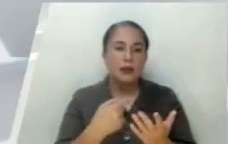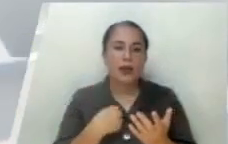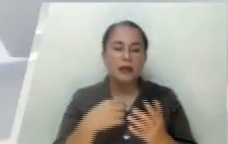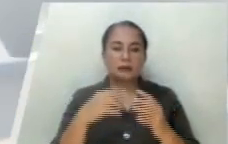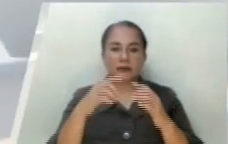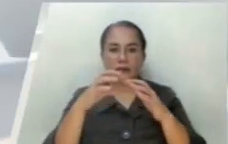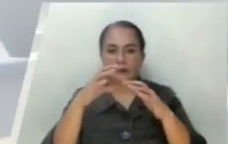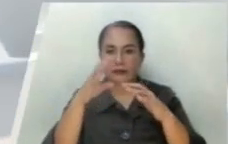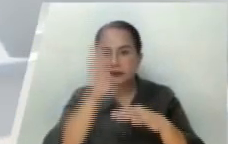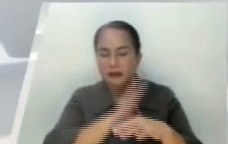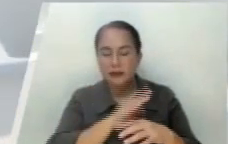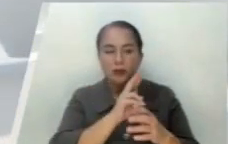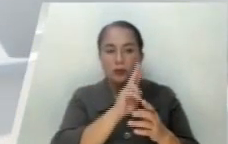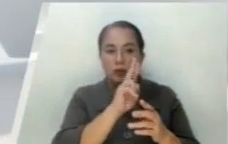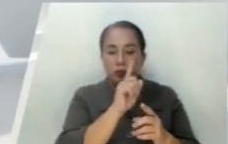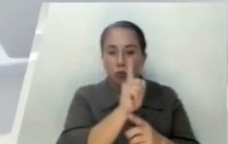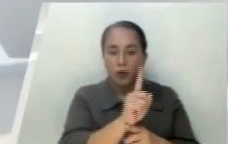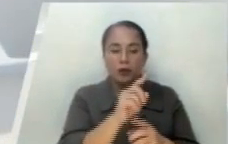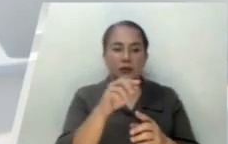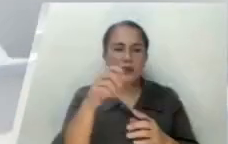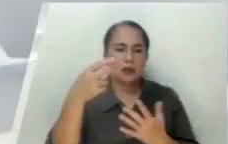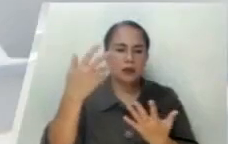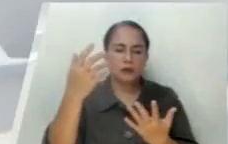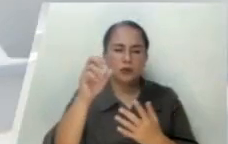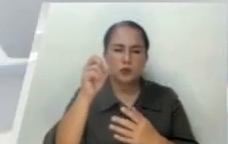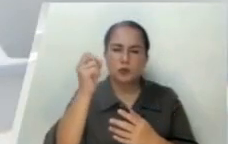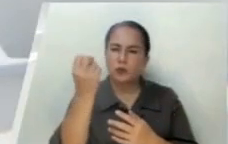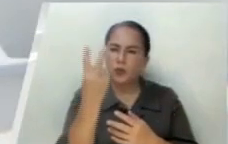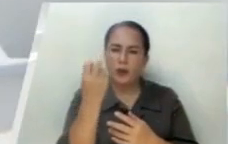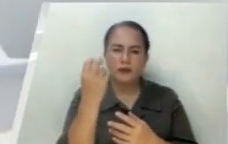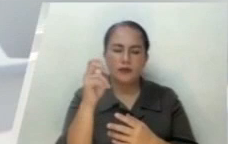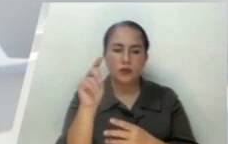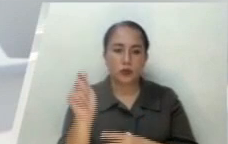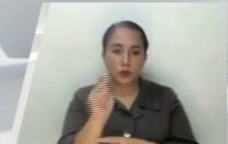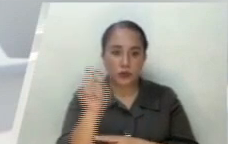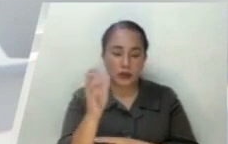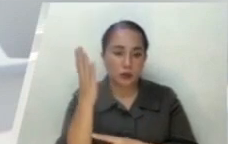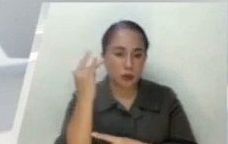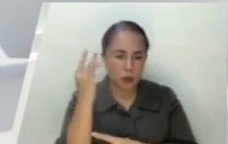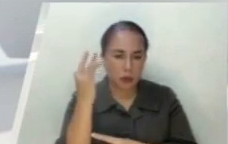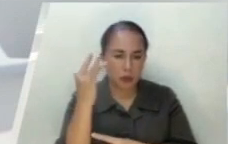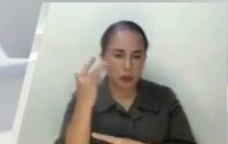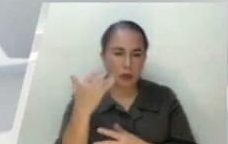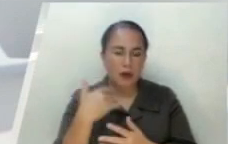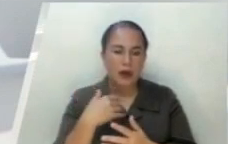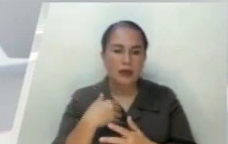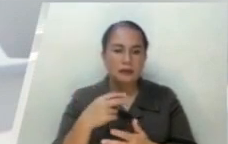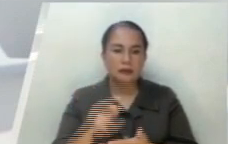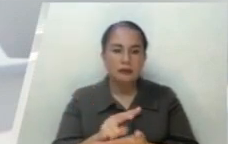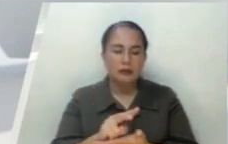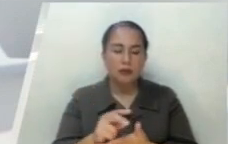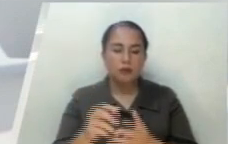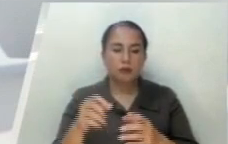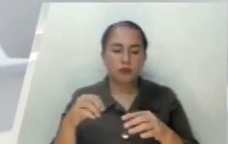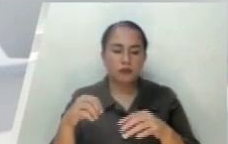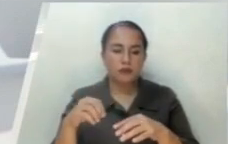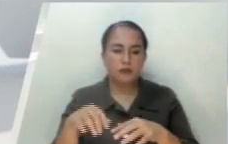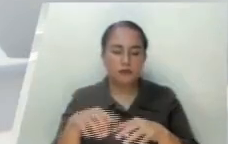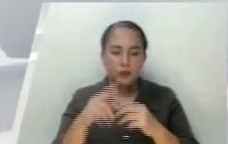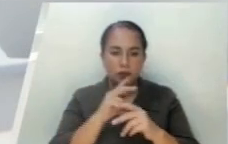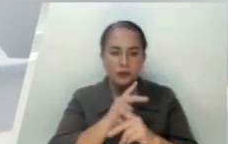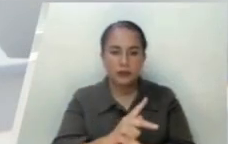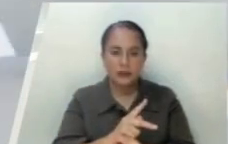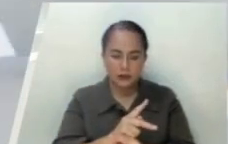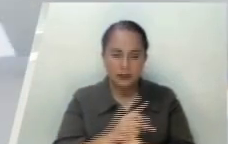1 Pasado 12 ng tanghali nung Martes dahil sa paggana ng vibration protection ng kanilang boiler feed